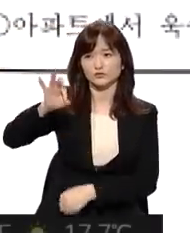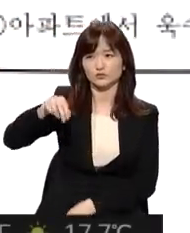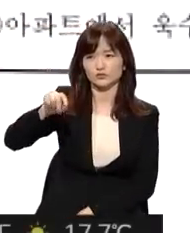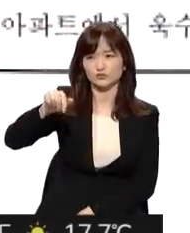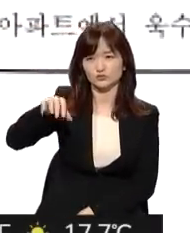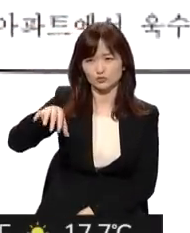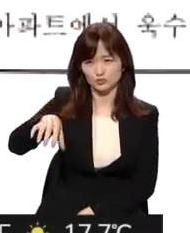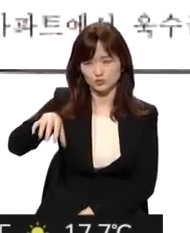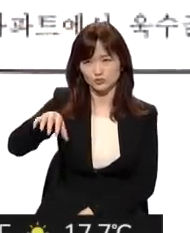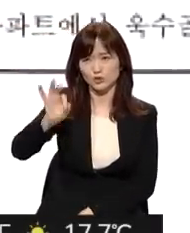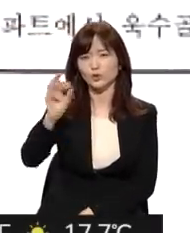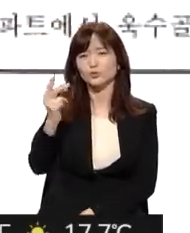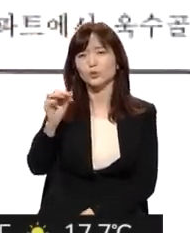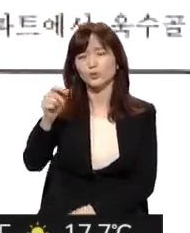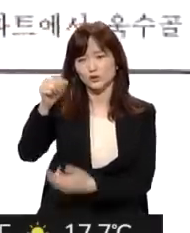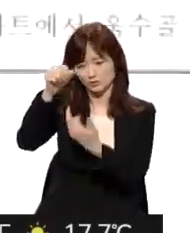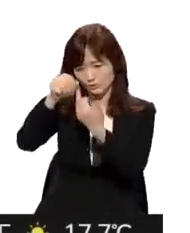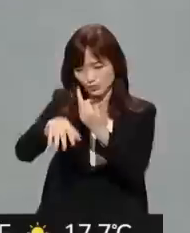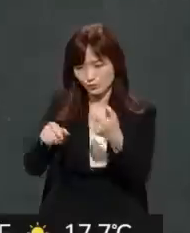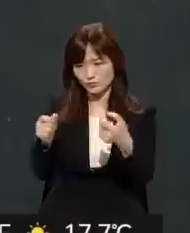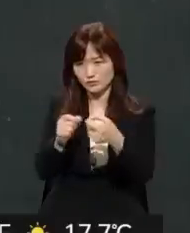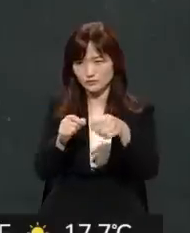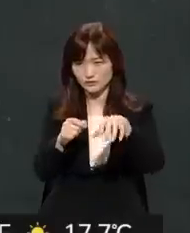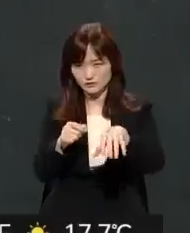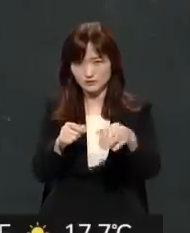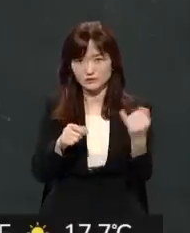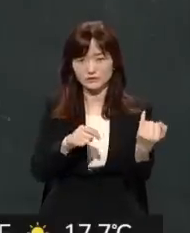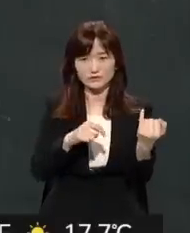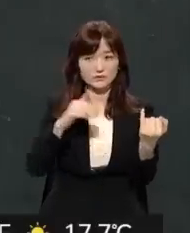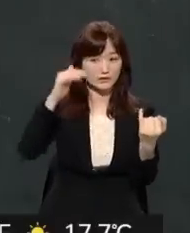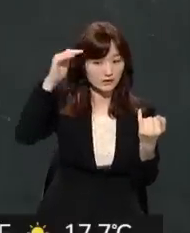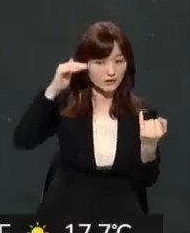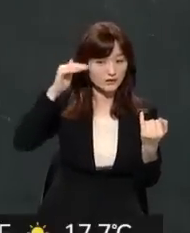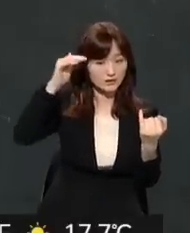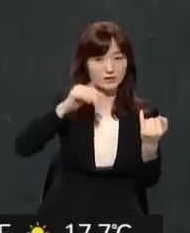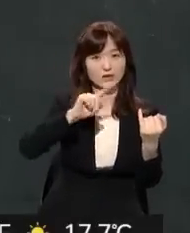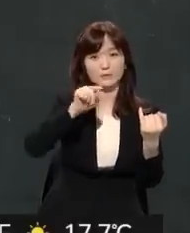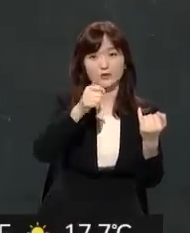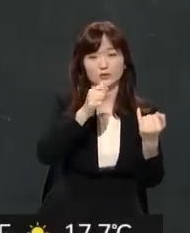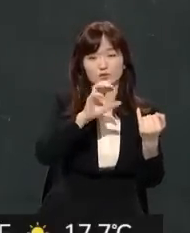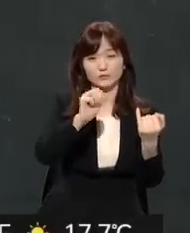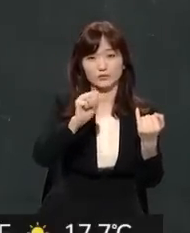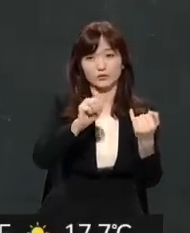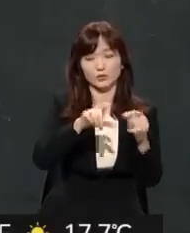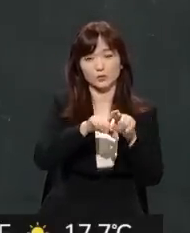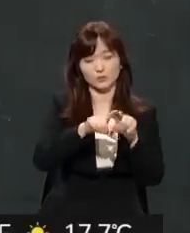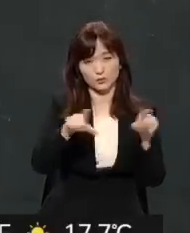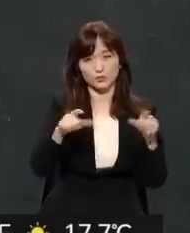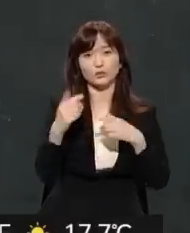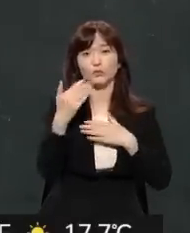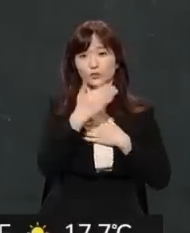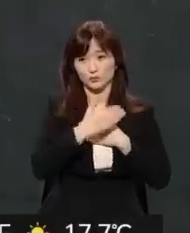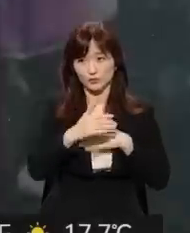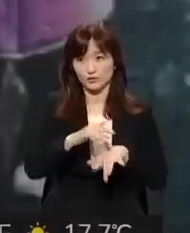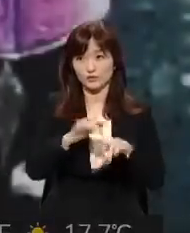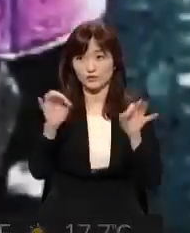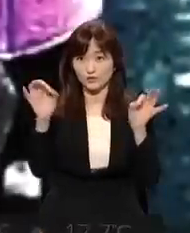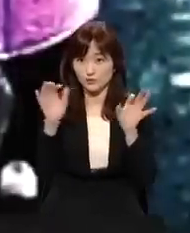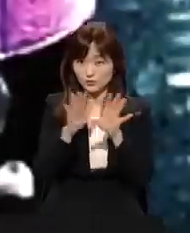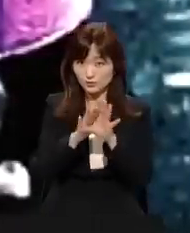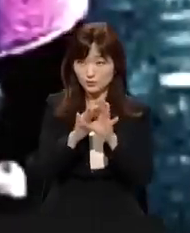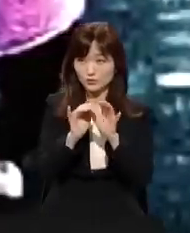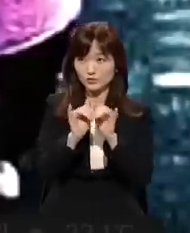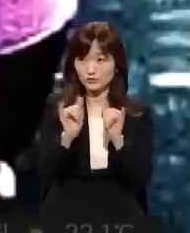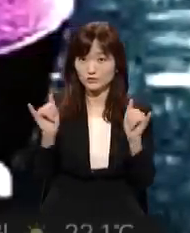하는데요. 이 실종자 81살 윤길자 씨입니다. 키가 150cm의 보통 체형이고 실종 당시에는 저렇게 보시는